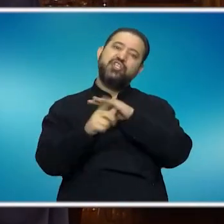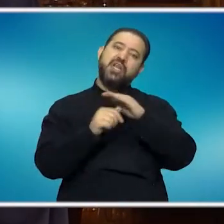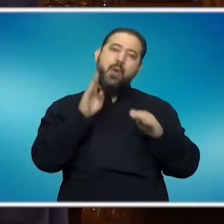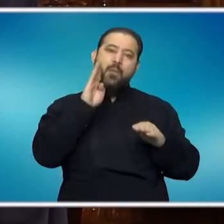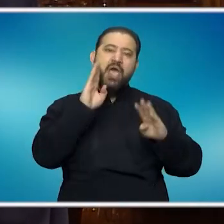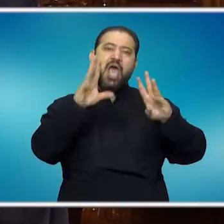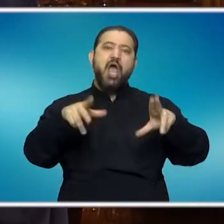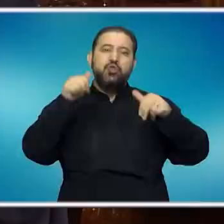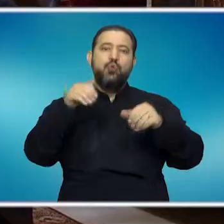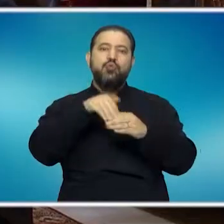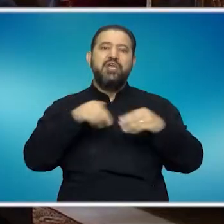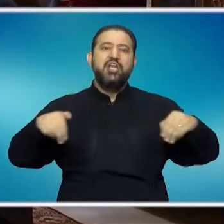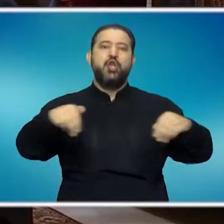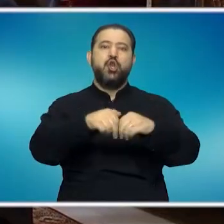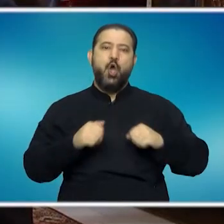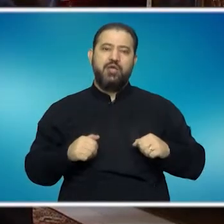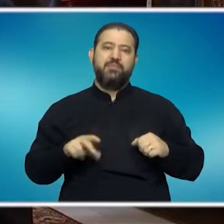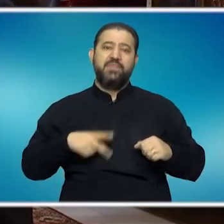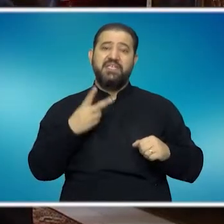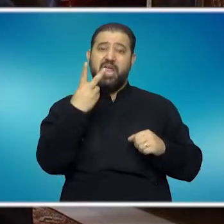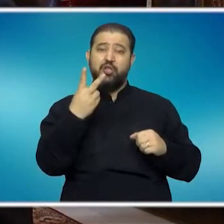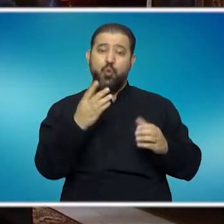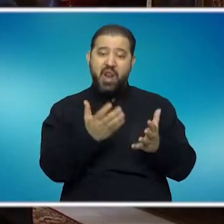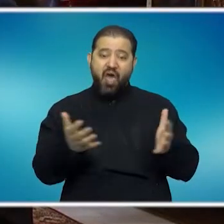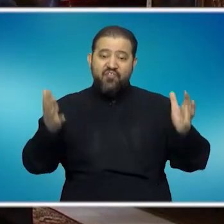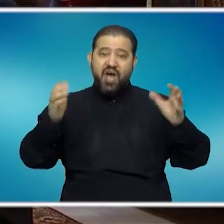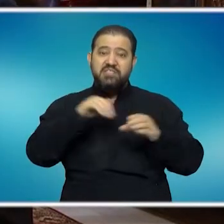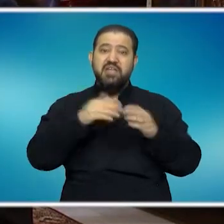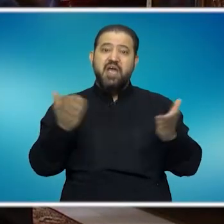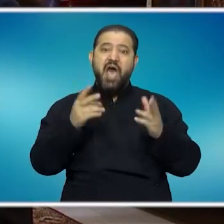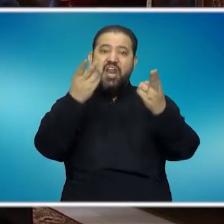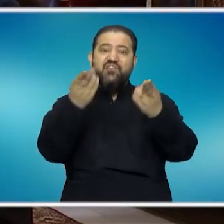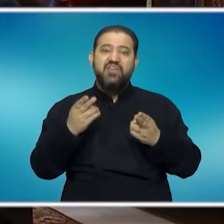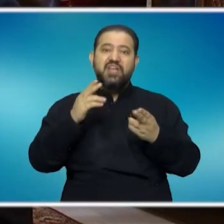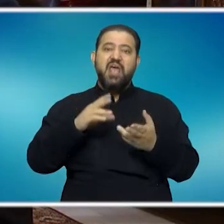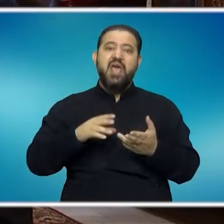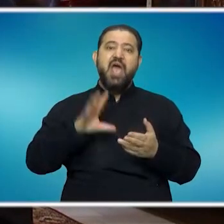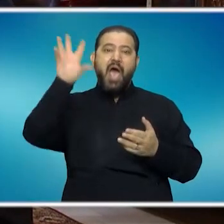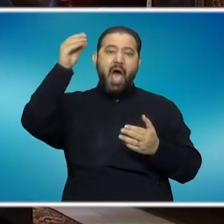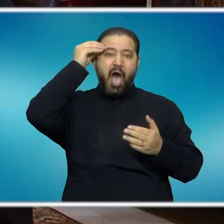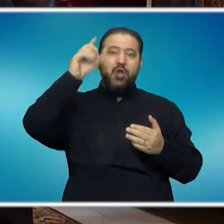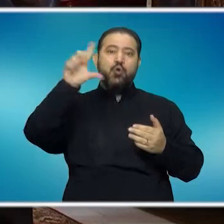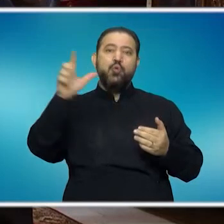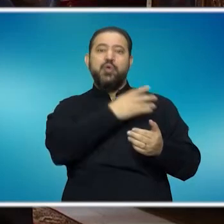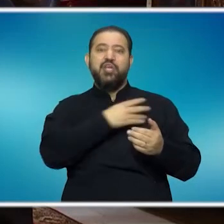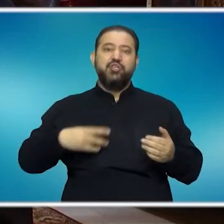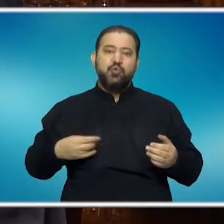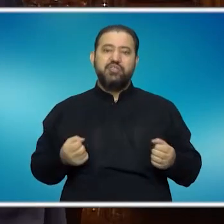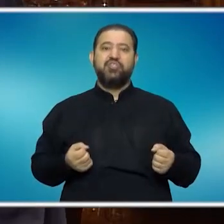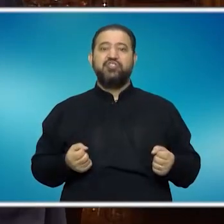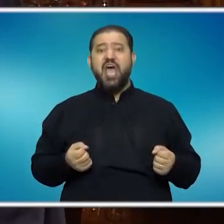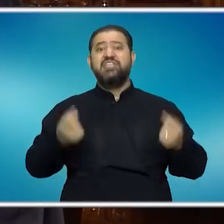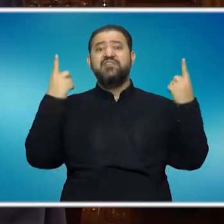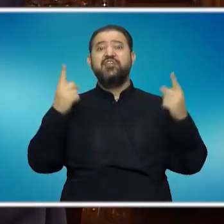Grigore Palaman, am avut timp să citim. Ea este al doilea vas în care curge Harul lui Hristos. Și aș răspunde sau aș încheia cu